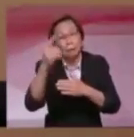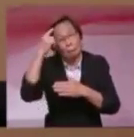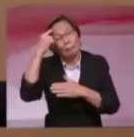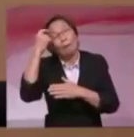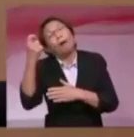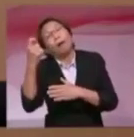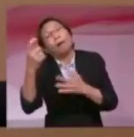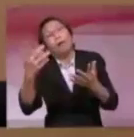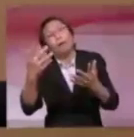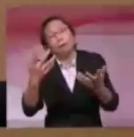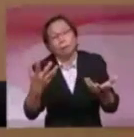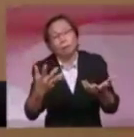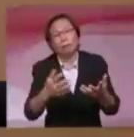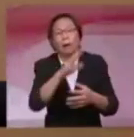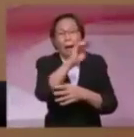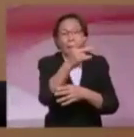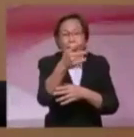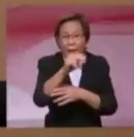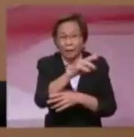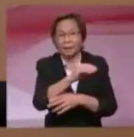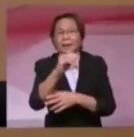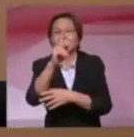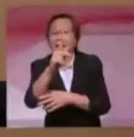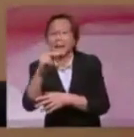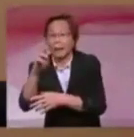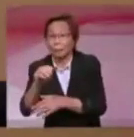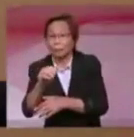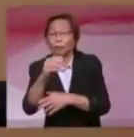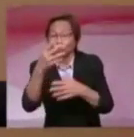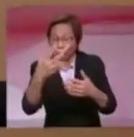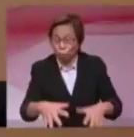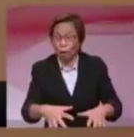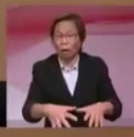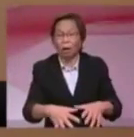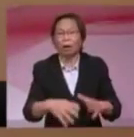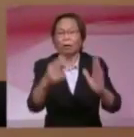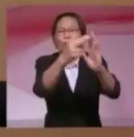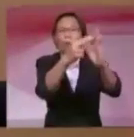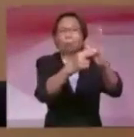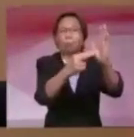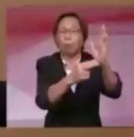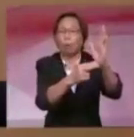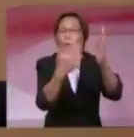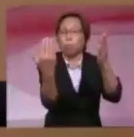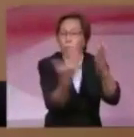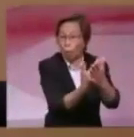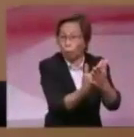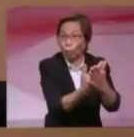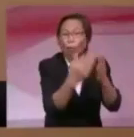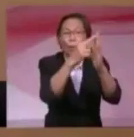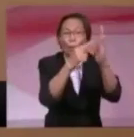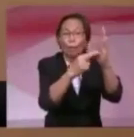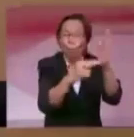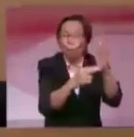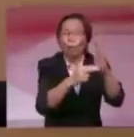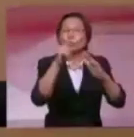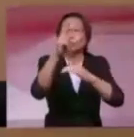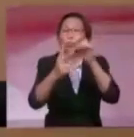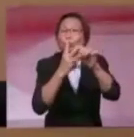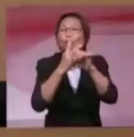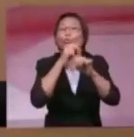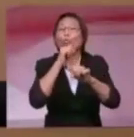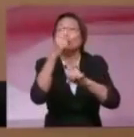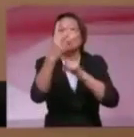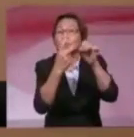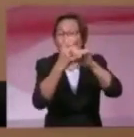UMKM drag drag Selatan telah mengeluarkan peraturan bahwa yang 2 tahun kebawah tak perlu